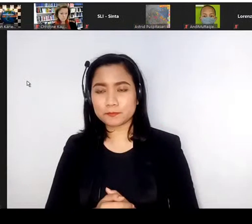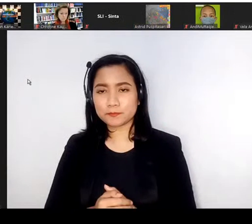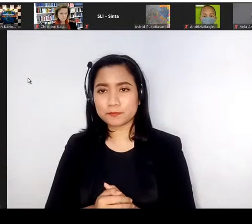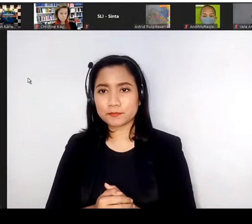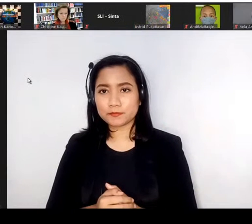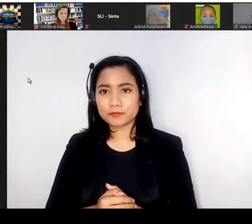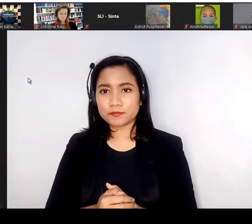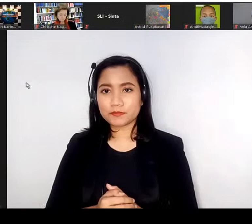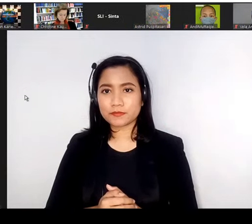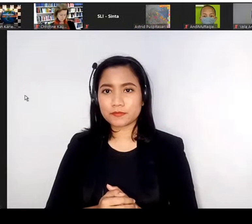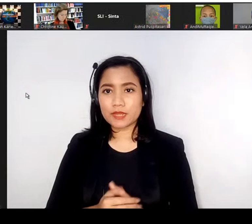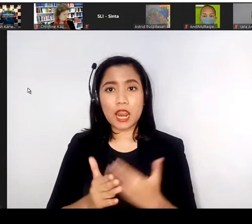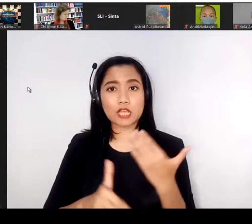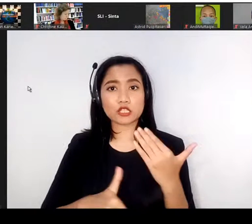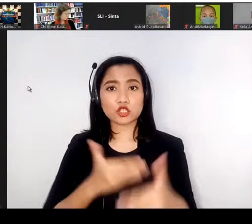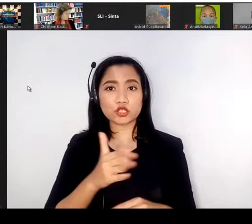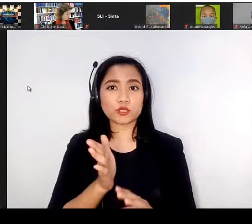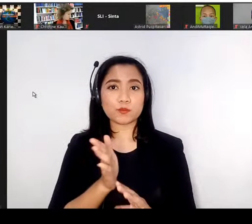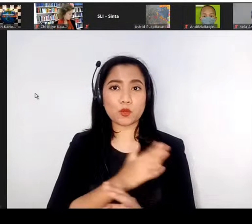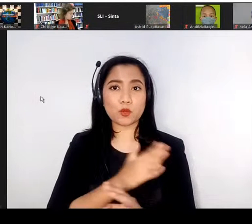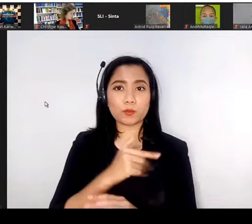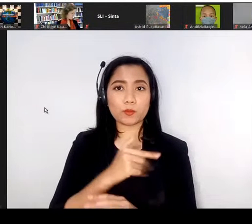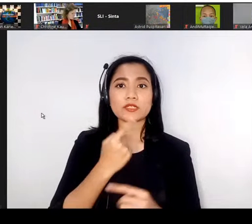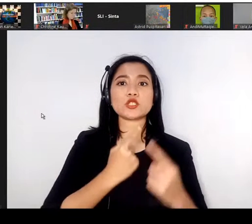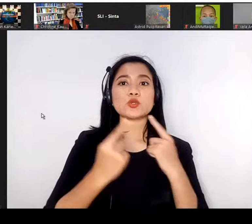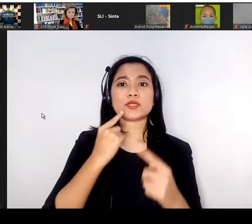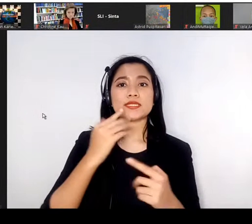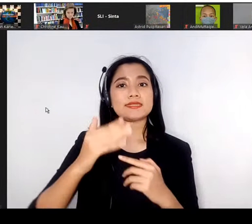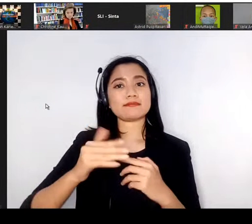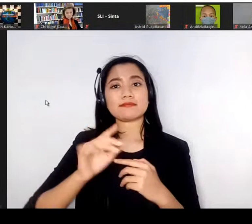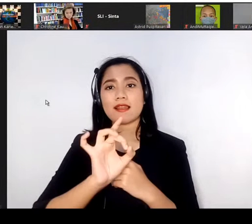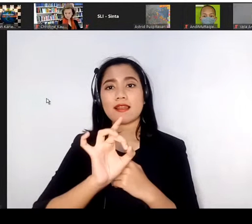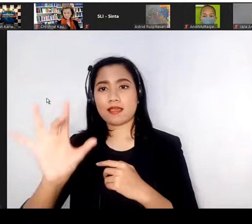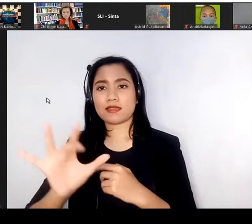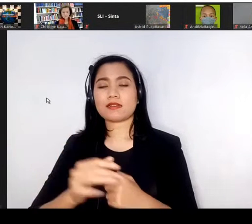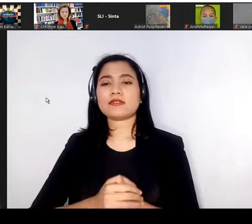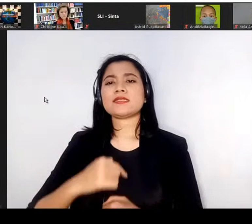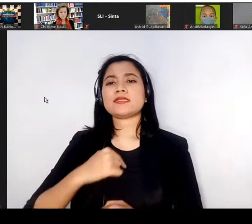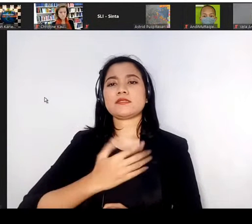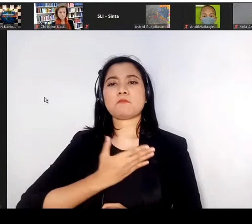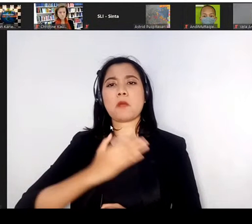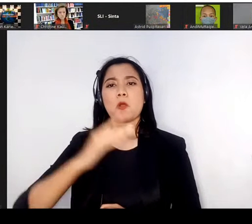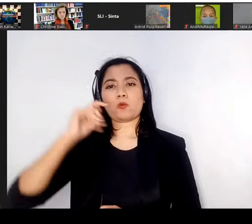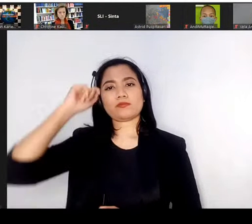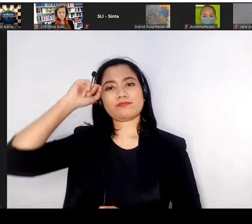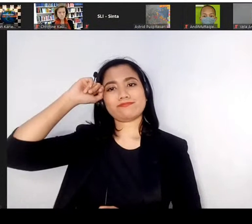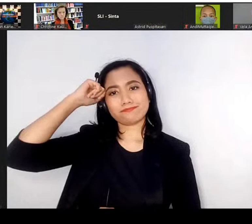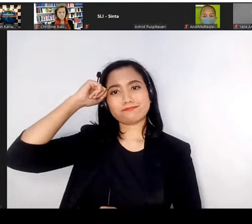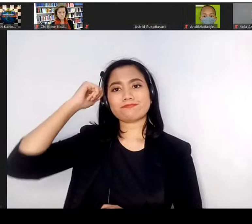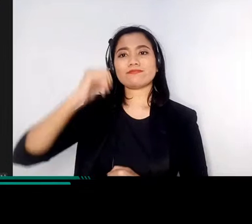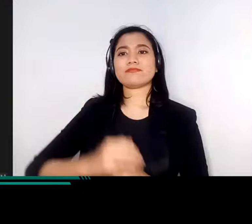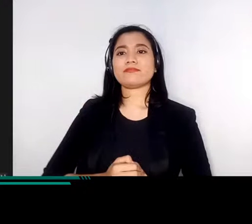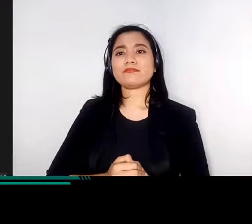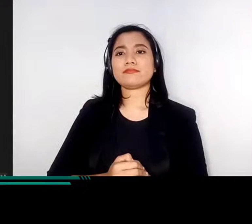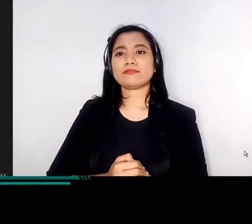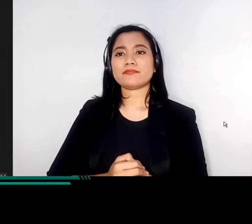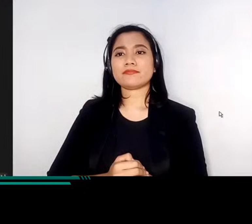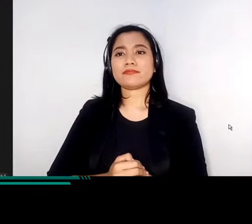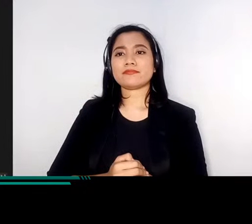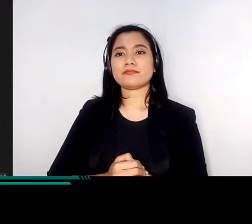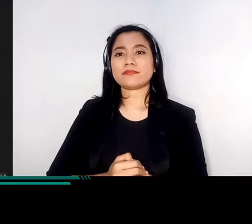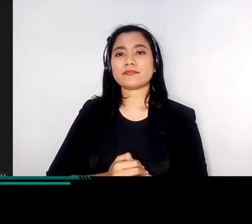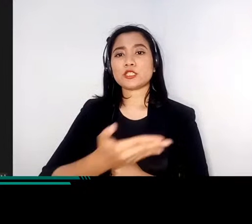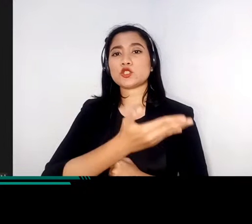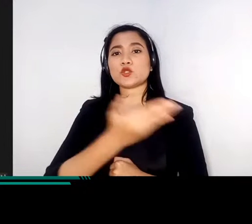lanjutkan ke diskusi kita Saya ingin mengingatkan juga p para peserta bahwa